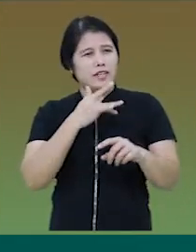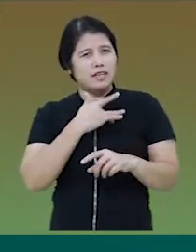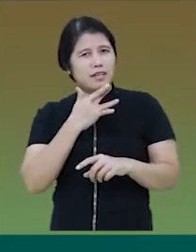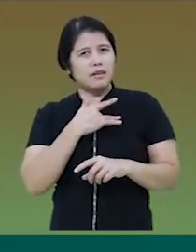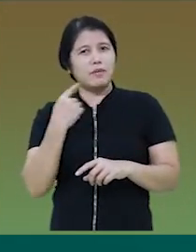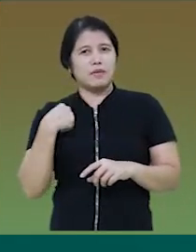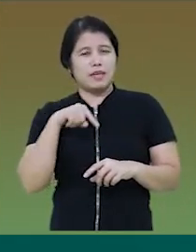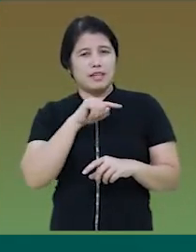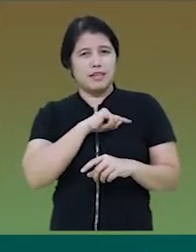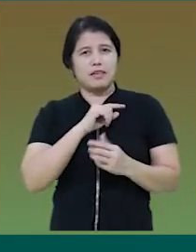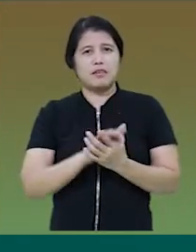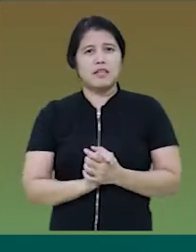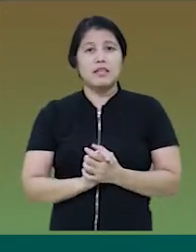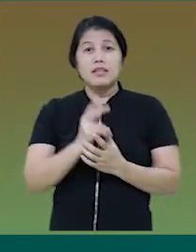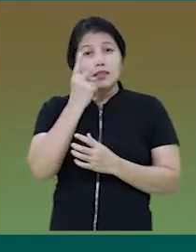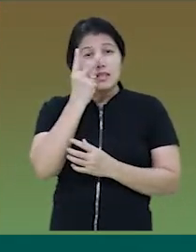ito.